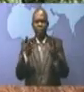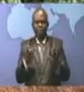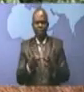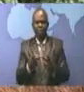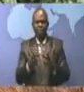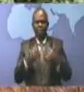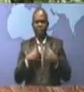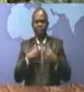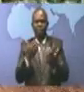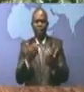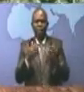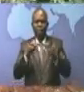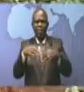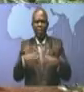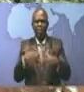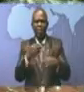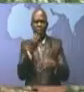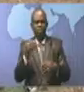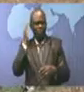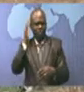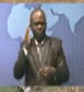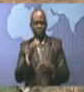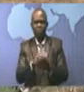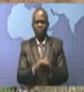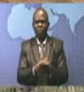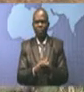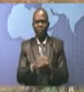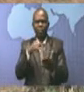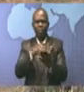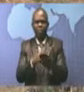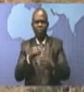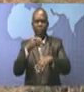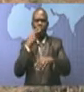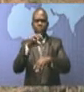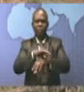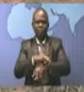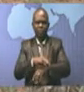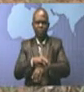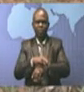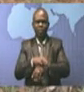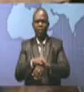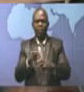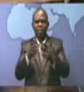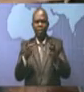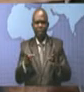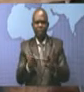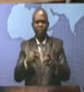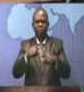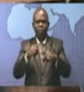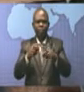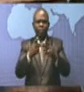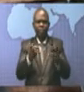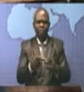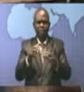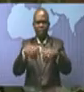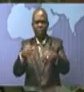des cultures sous serre pour la production des semences, souches de pommes de terre, des étendues de production de semences